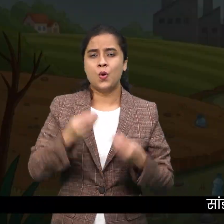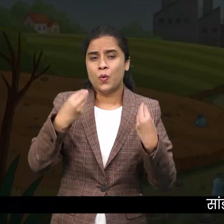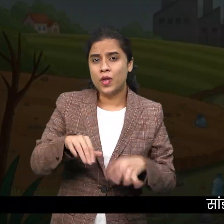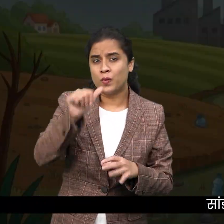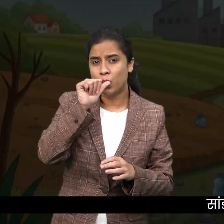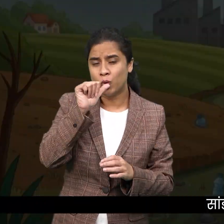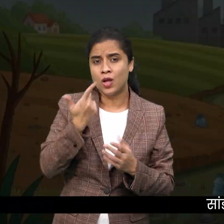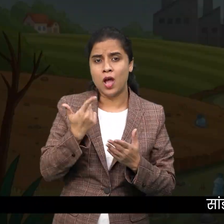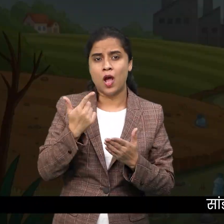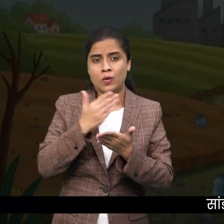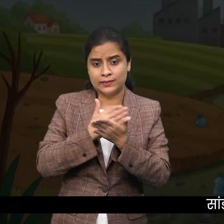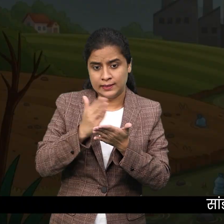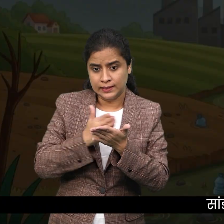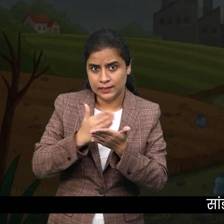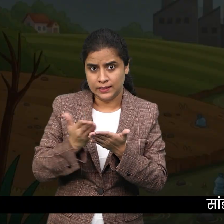सांडपाणी प्रक्रिया